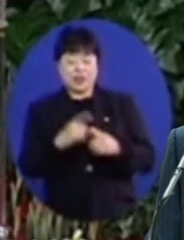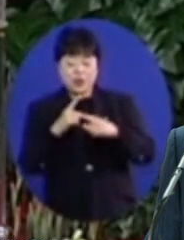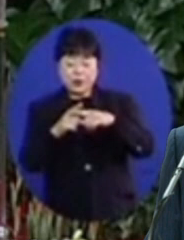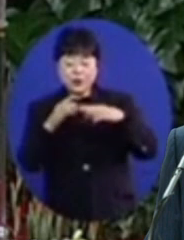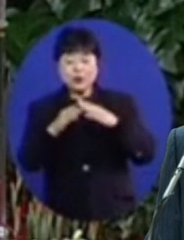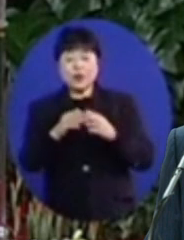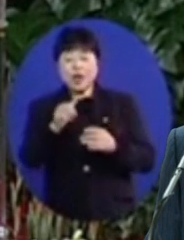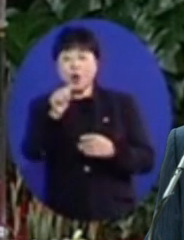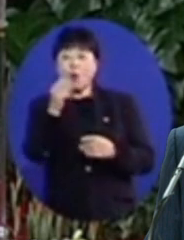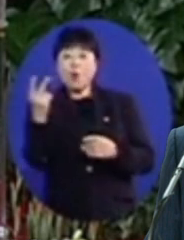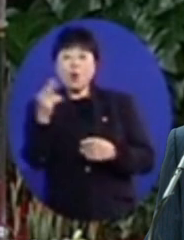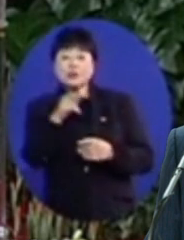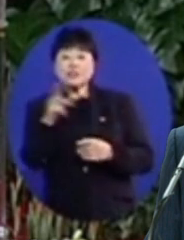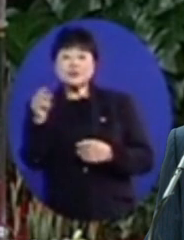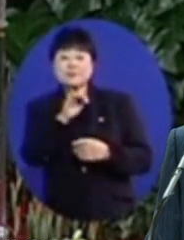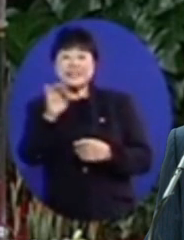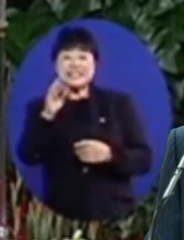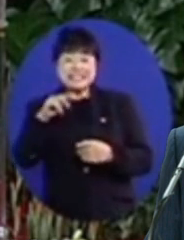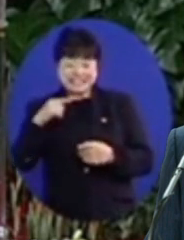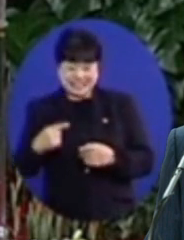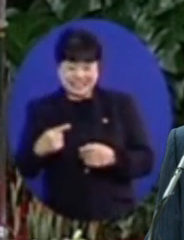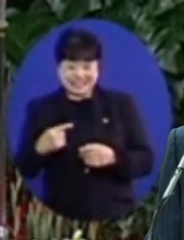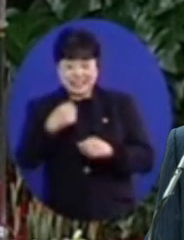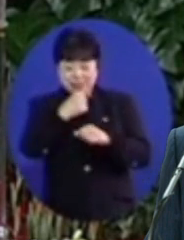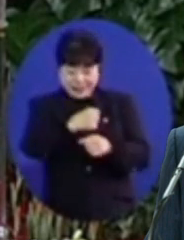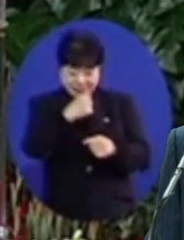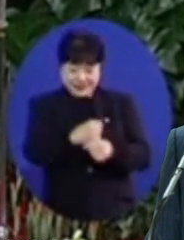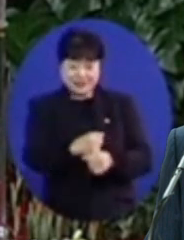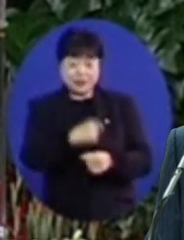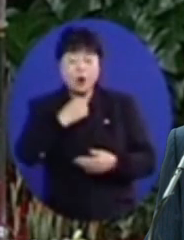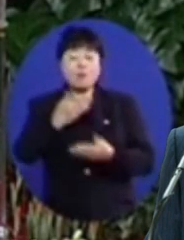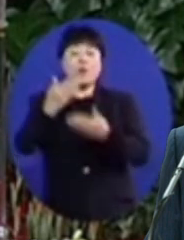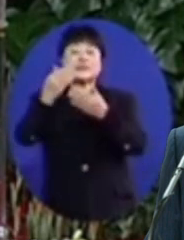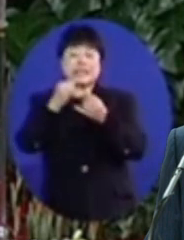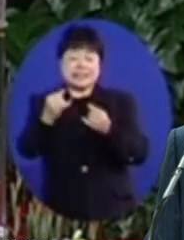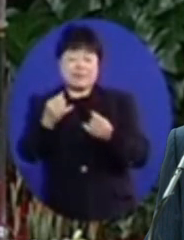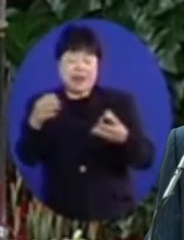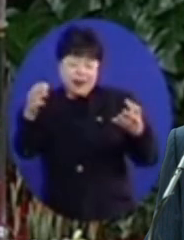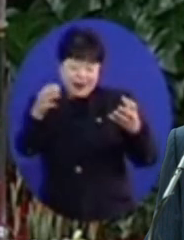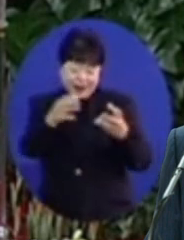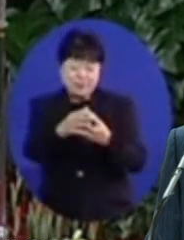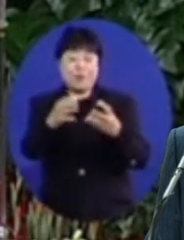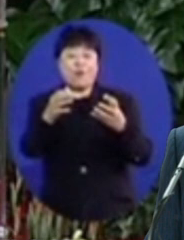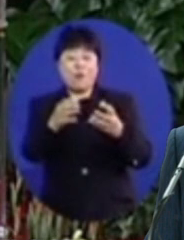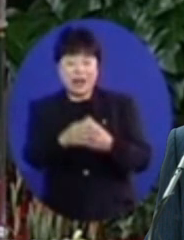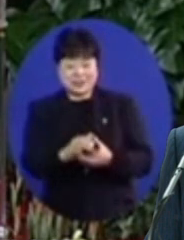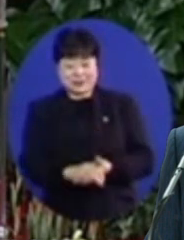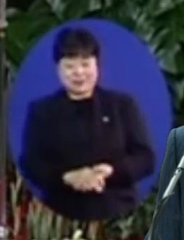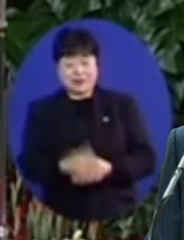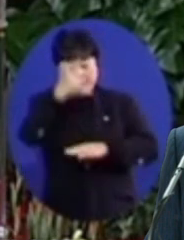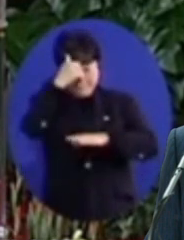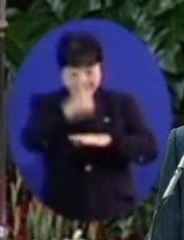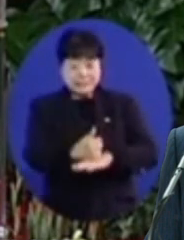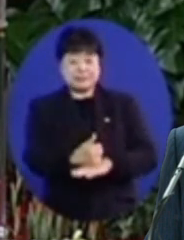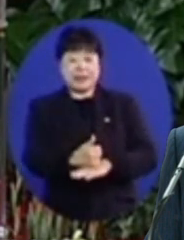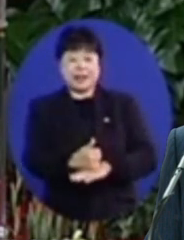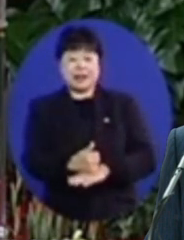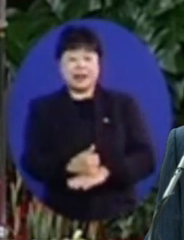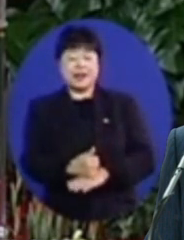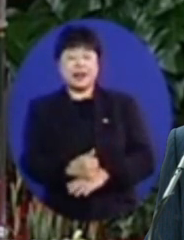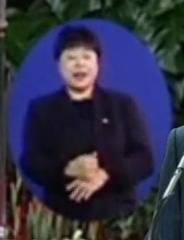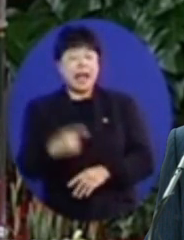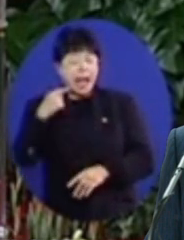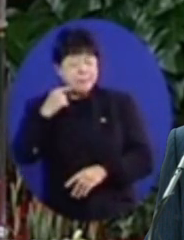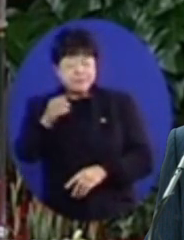교회 제가 호스피스를 만들었습니다 허스비스 자원봉사자들 모으고 호스피스를 만들어 가지고서 말리암